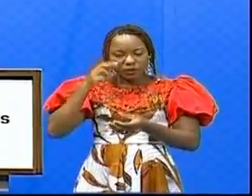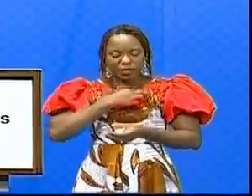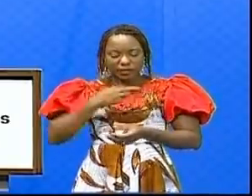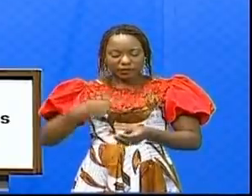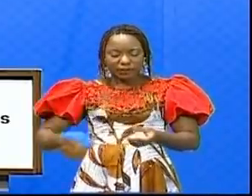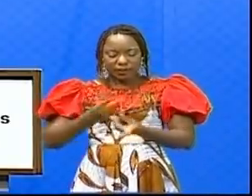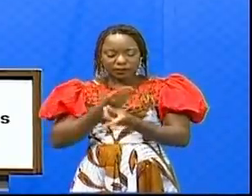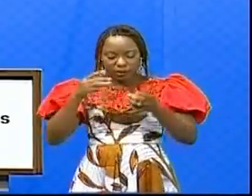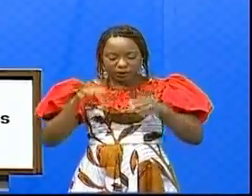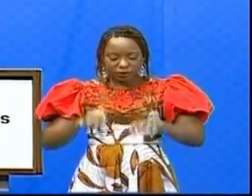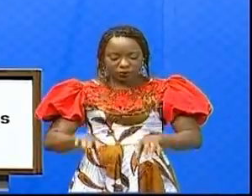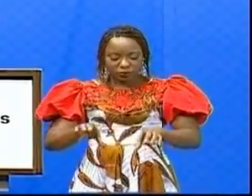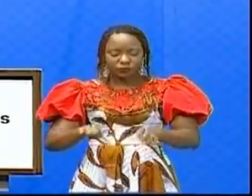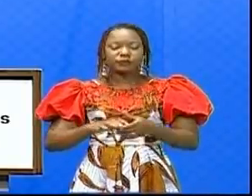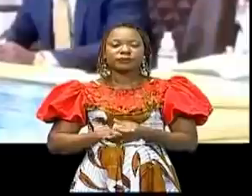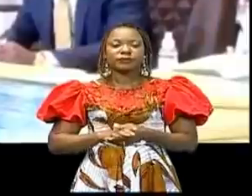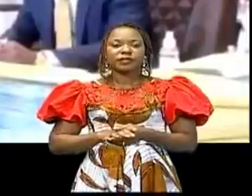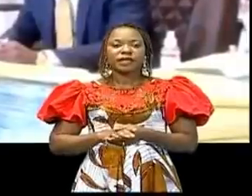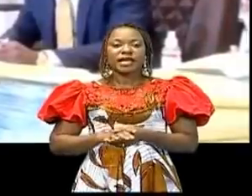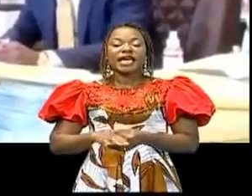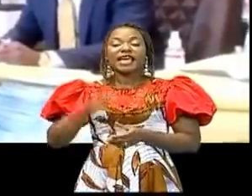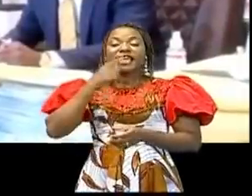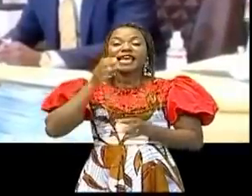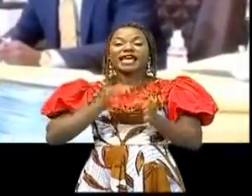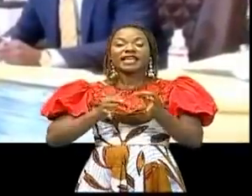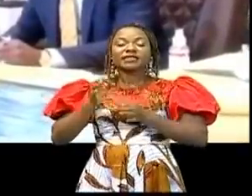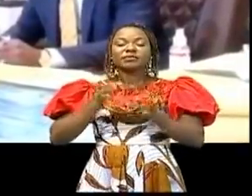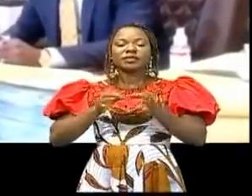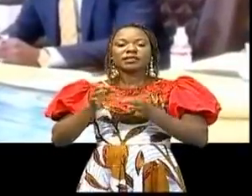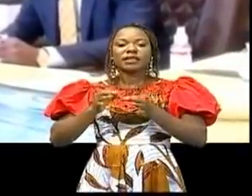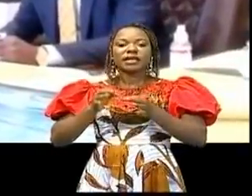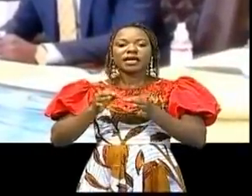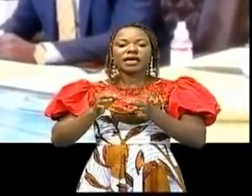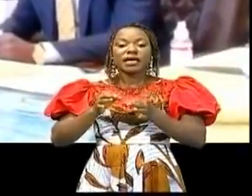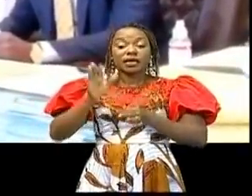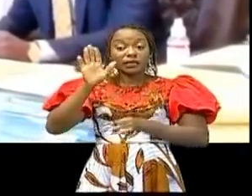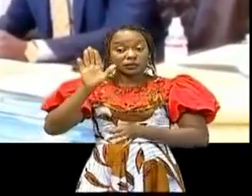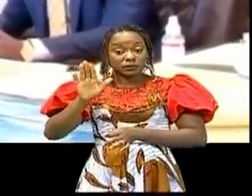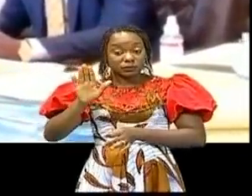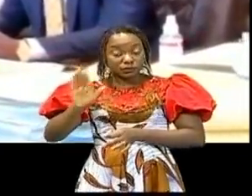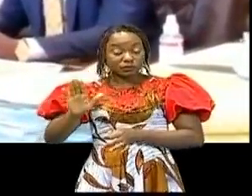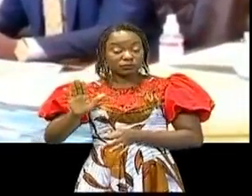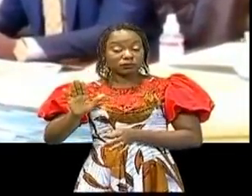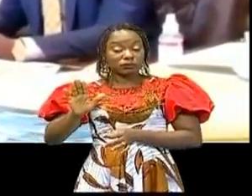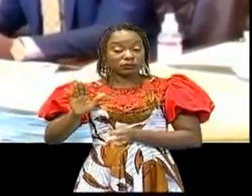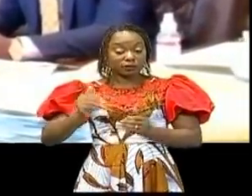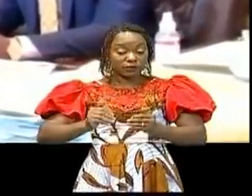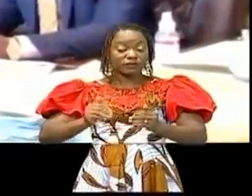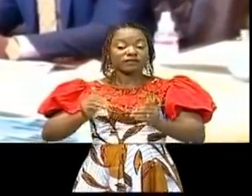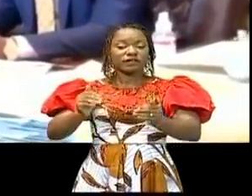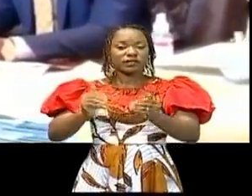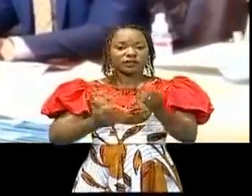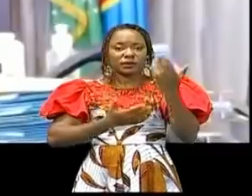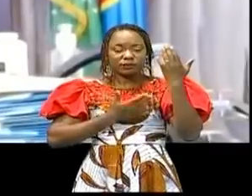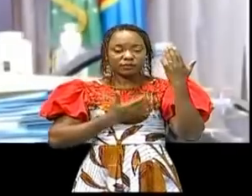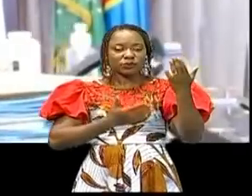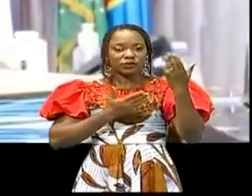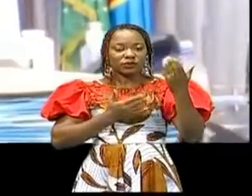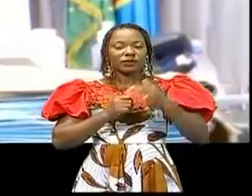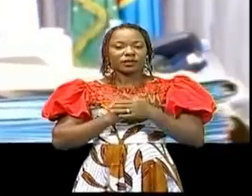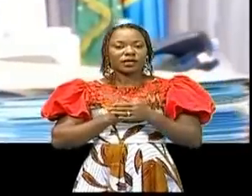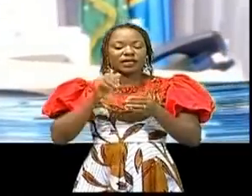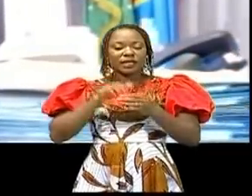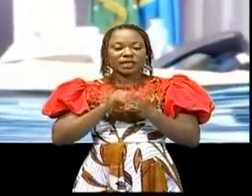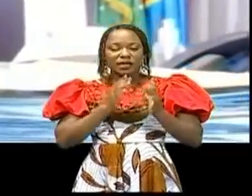République démocratique du Congo. Il a soutenu que ceci constitue une avancée significative dans